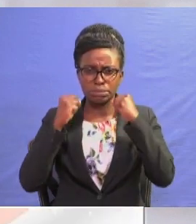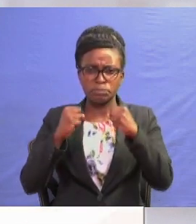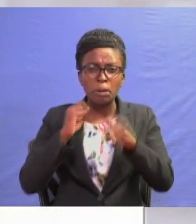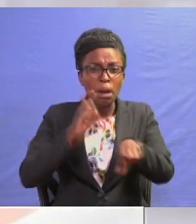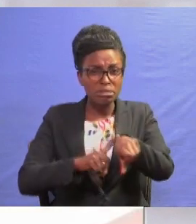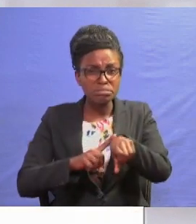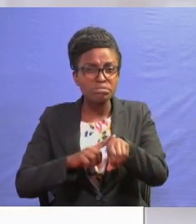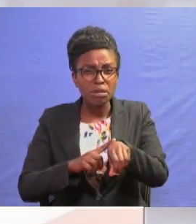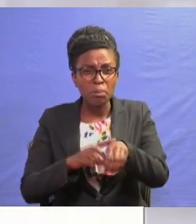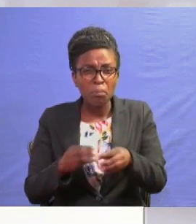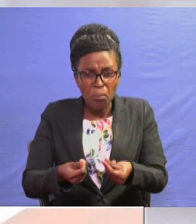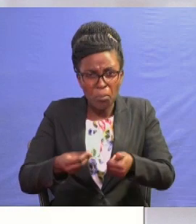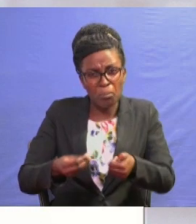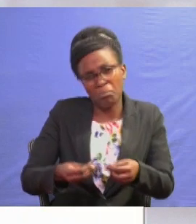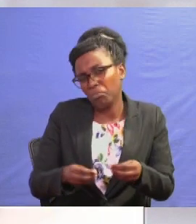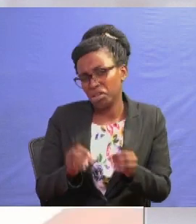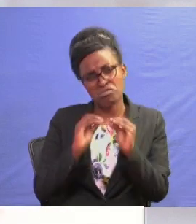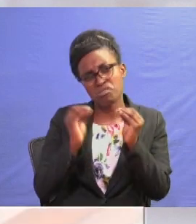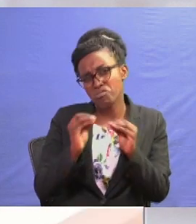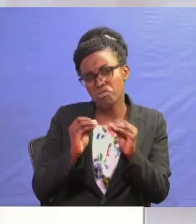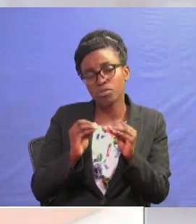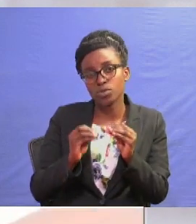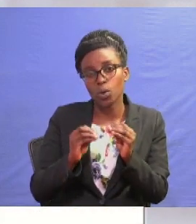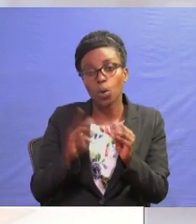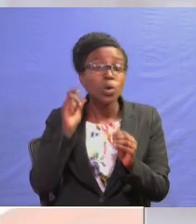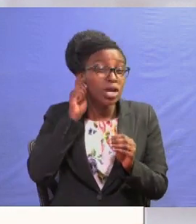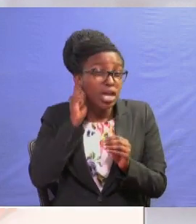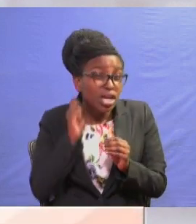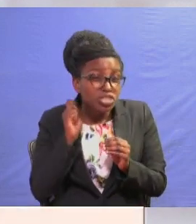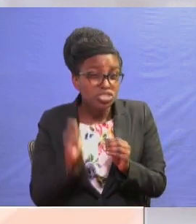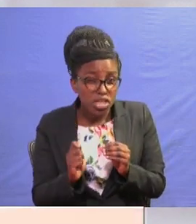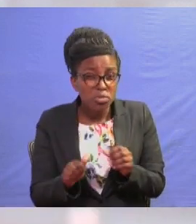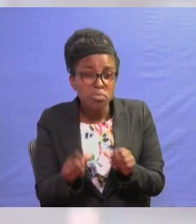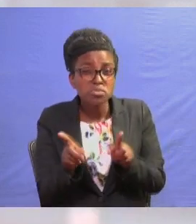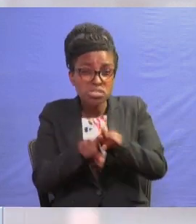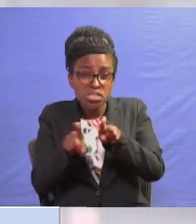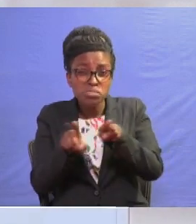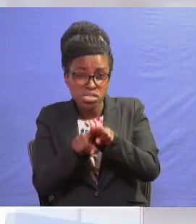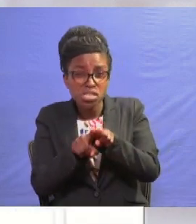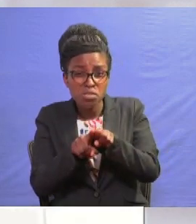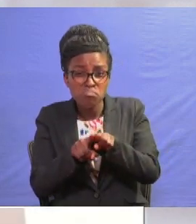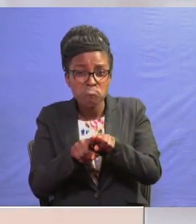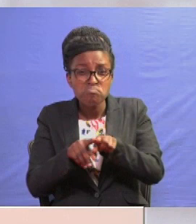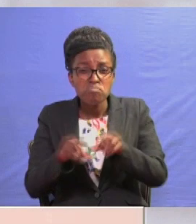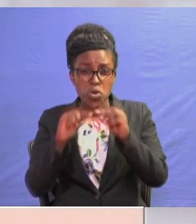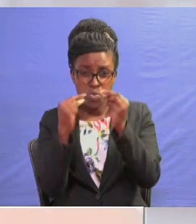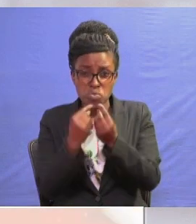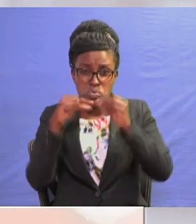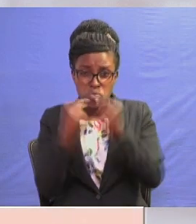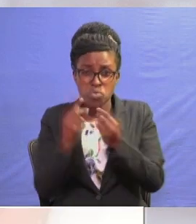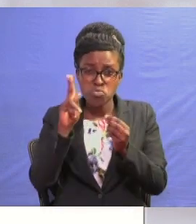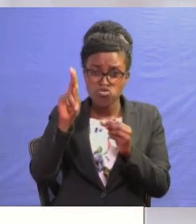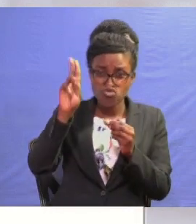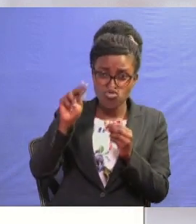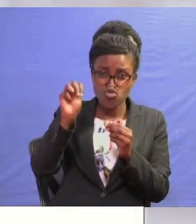kudumu ya ajira. Katika kaunti ya Kajiado hali ni vile vile. Muungano wa walimu wa shule za msingi KUPPET